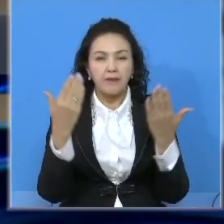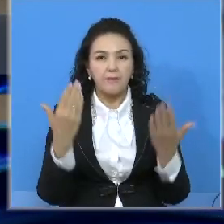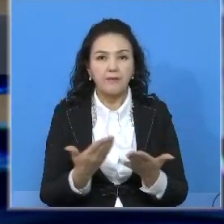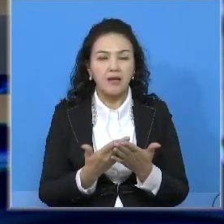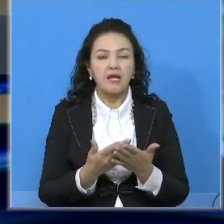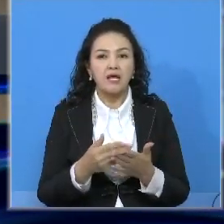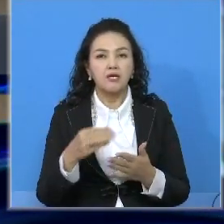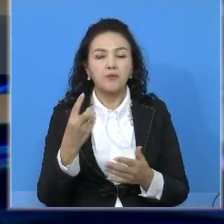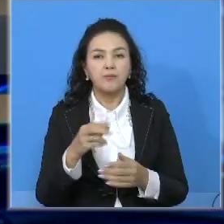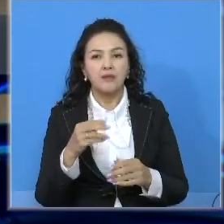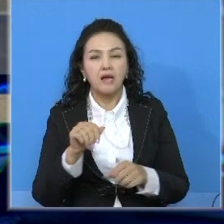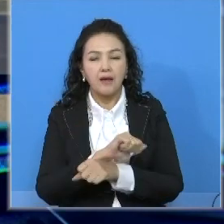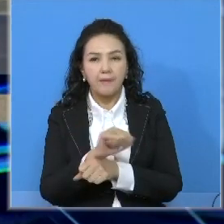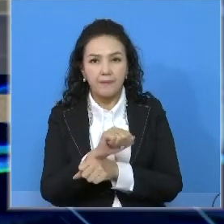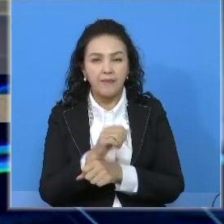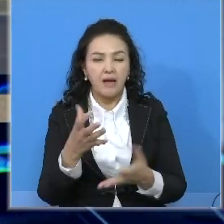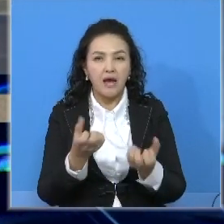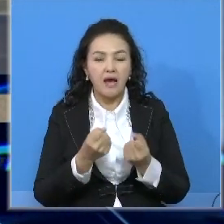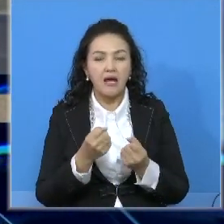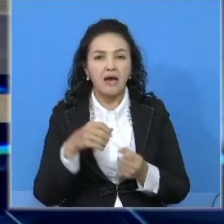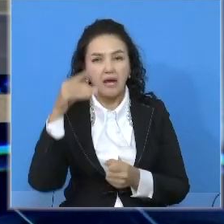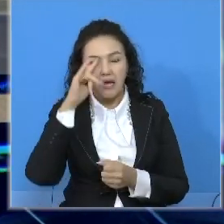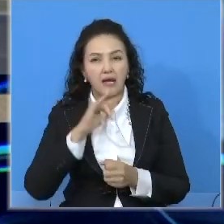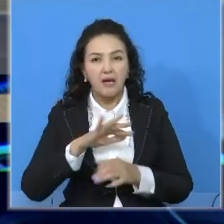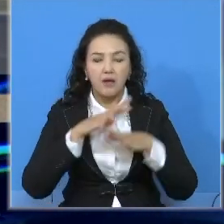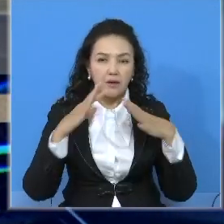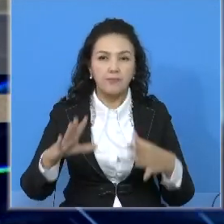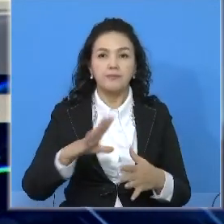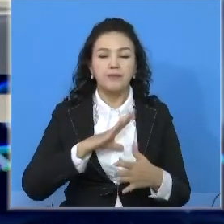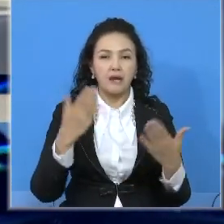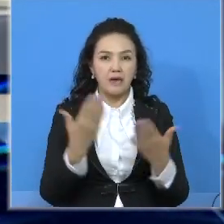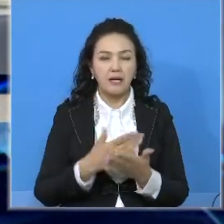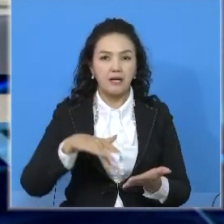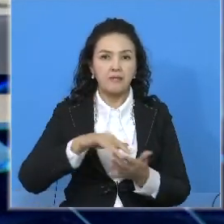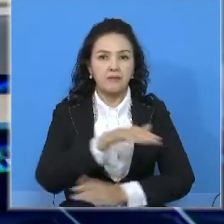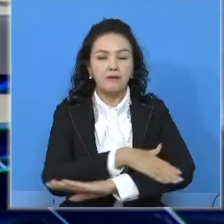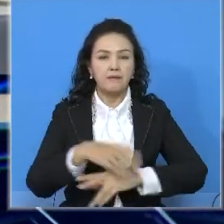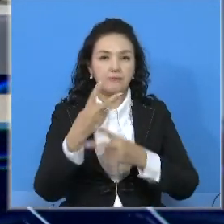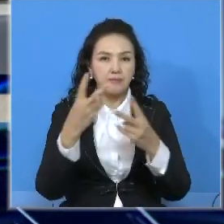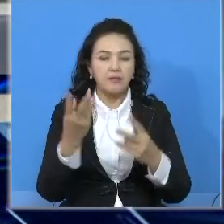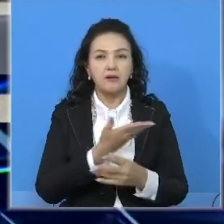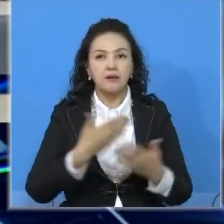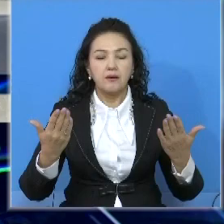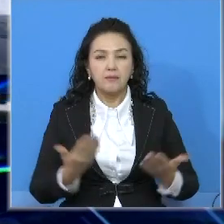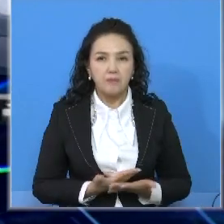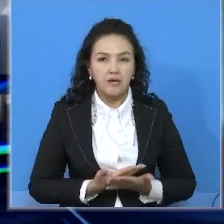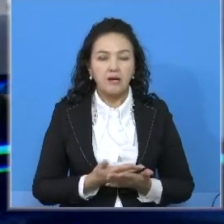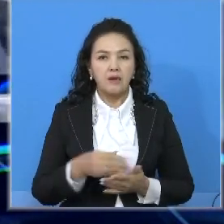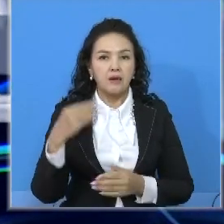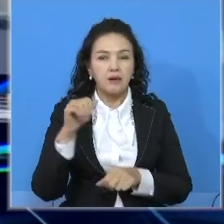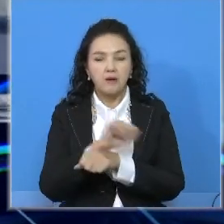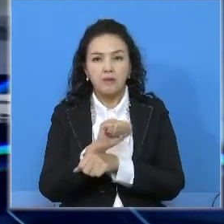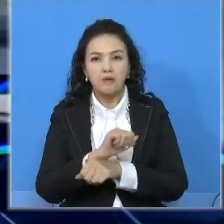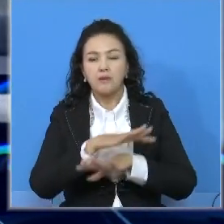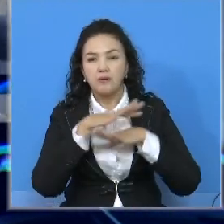шет мемлекеттен темір тұлпар алдыратын қазақстандықтардың саны артып келеді. Қазір қала көшелерін байқасаңыз, біздің өңірде де сырттан келген